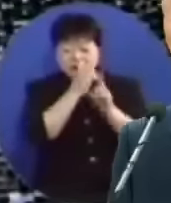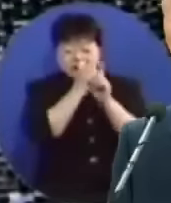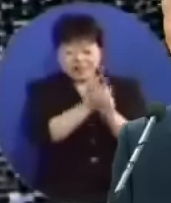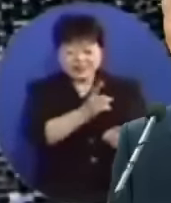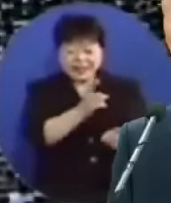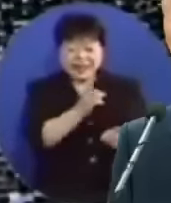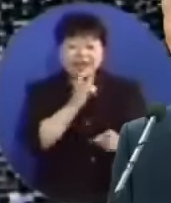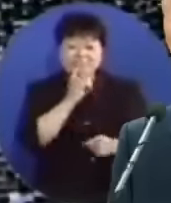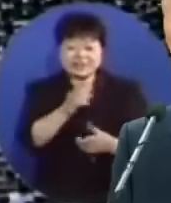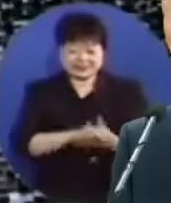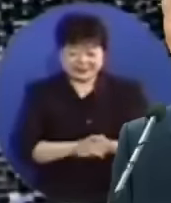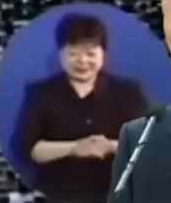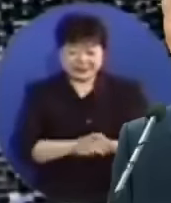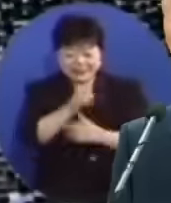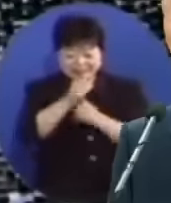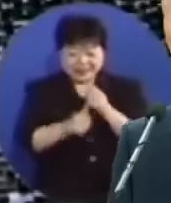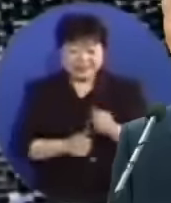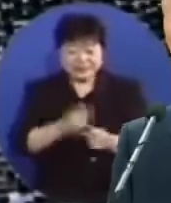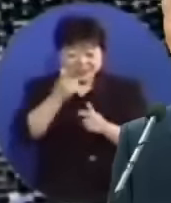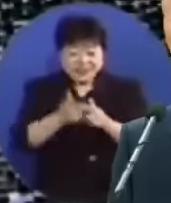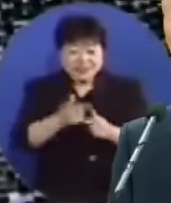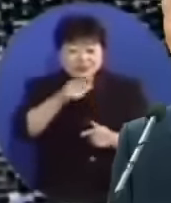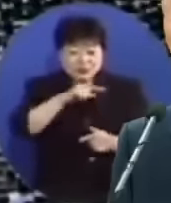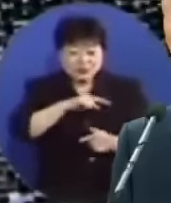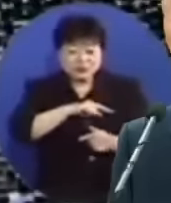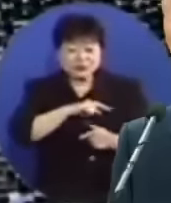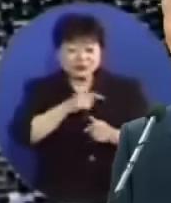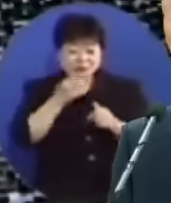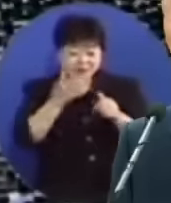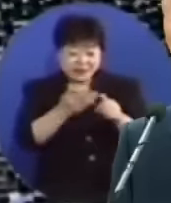사도행전 10장 38절에 하나님이 나사렛 예수에게